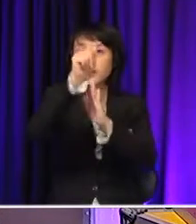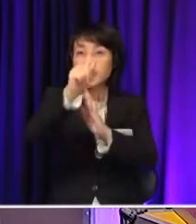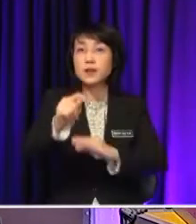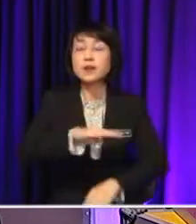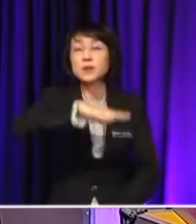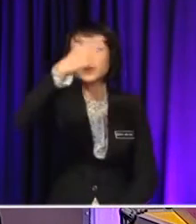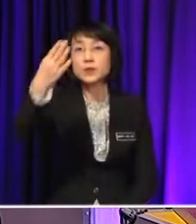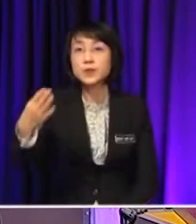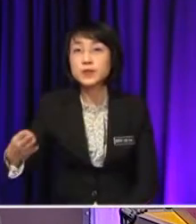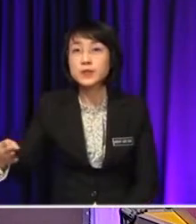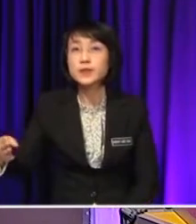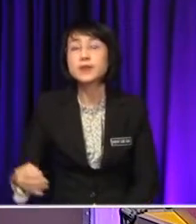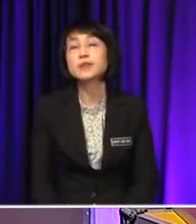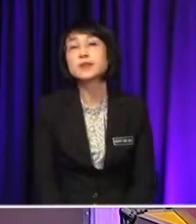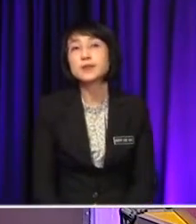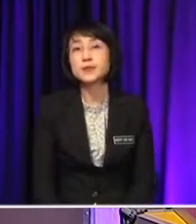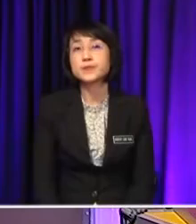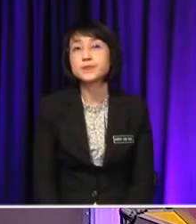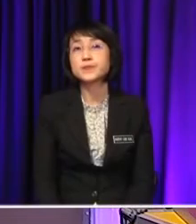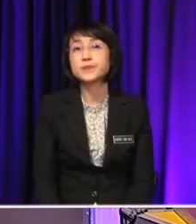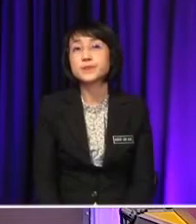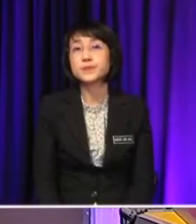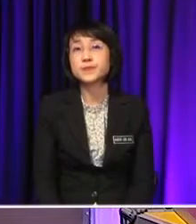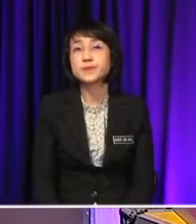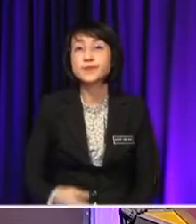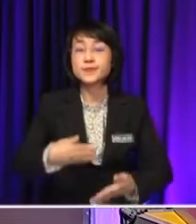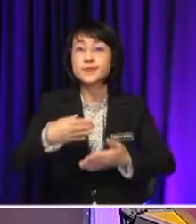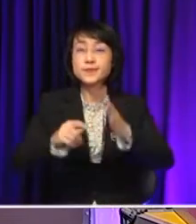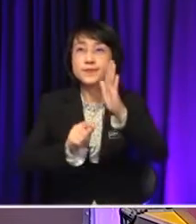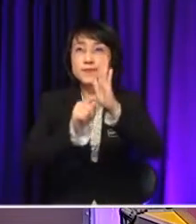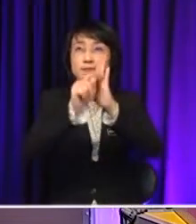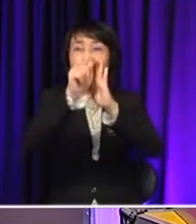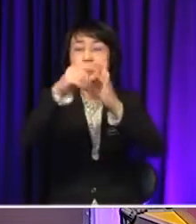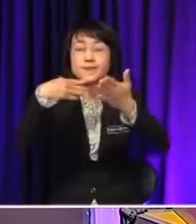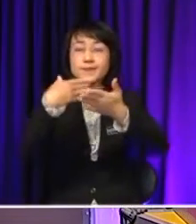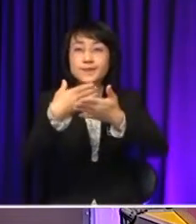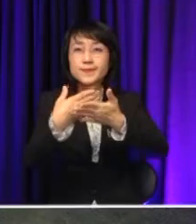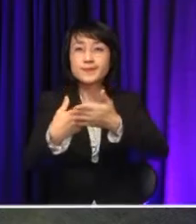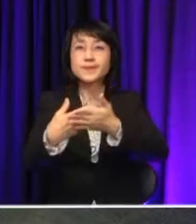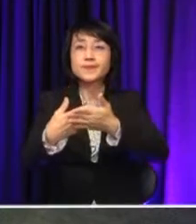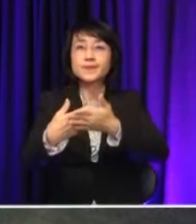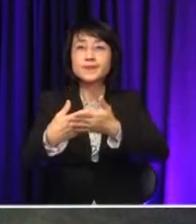naik lagi dia akan turunkan air di Kawasan Bukit